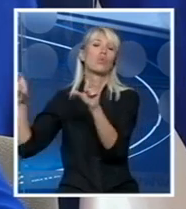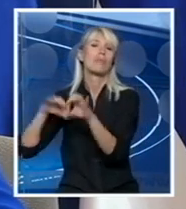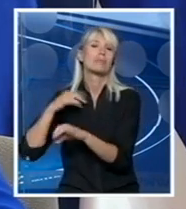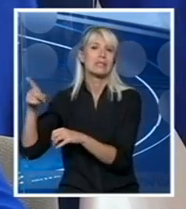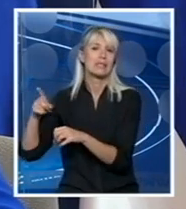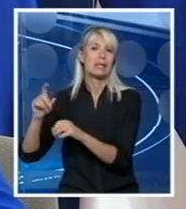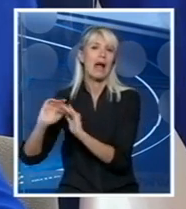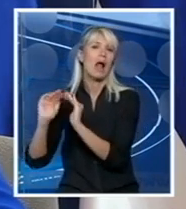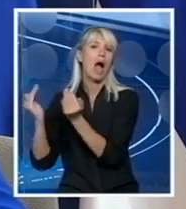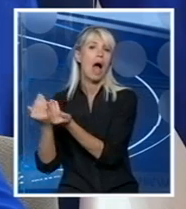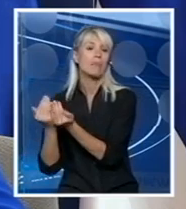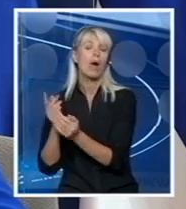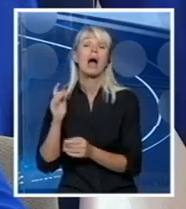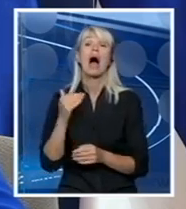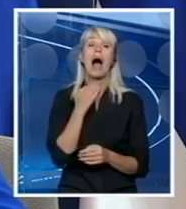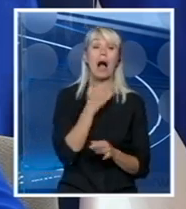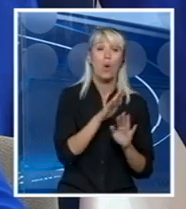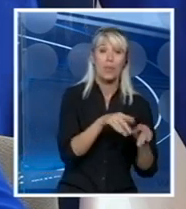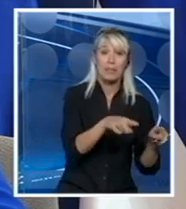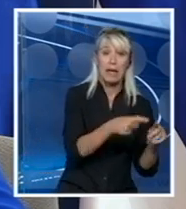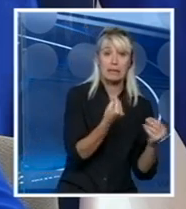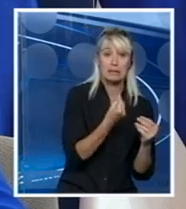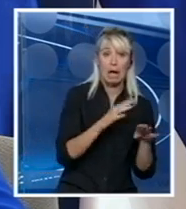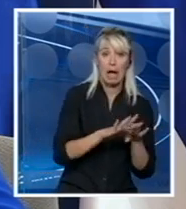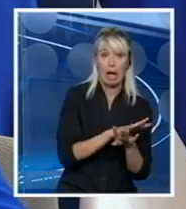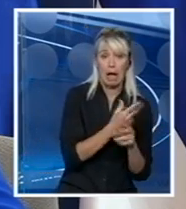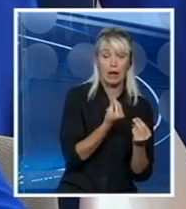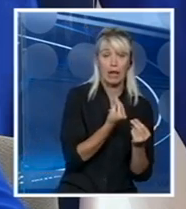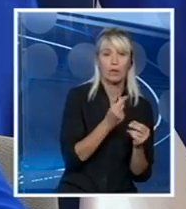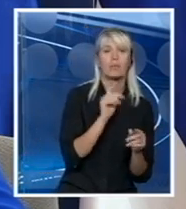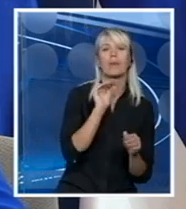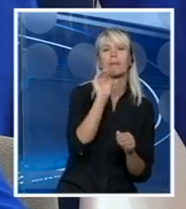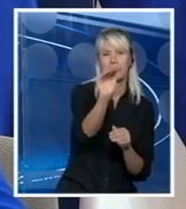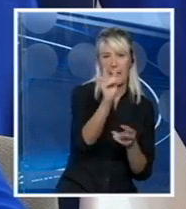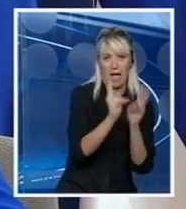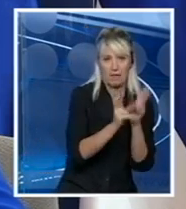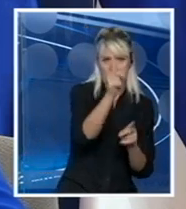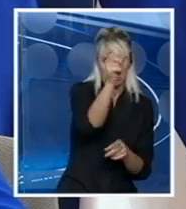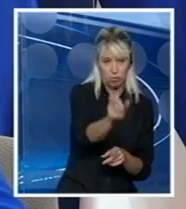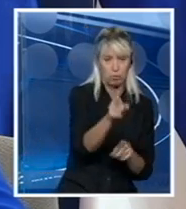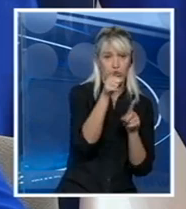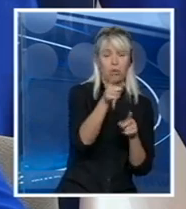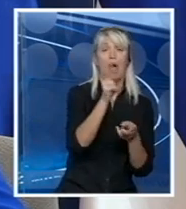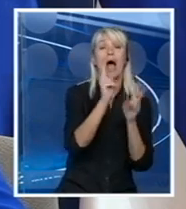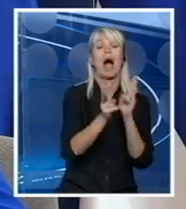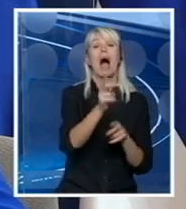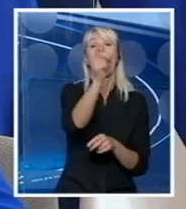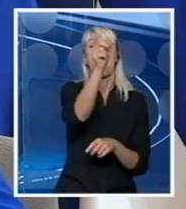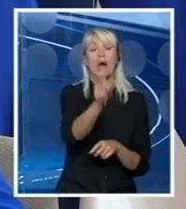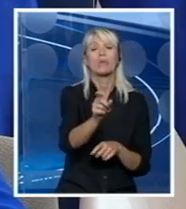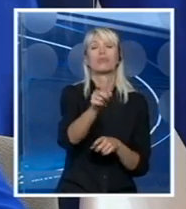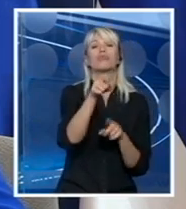a kada su u pitanju učenici, da to kažu nastavniku ili učitelju koji se